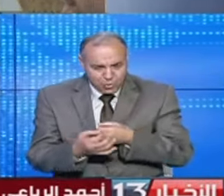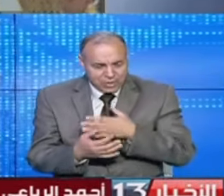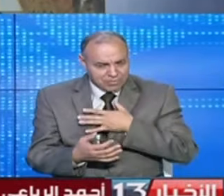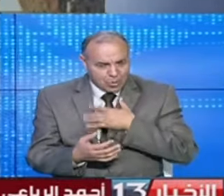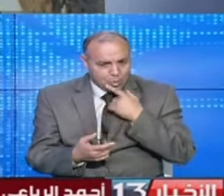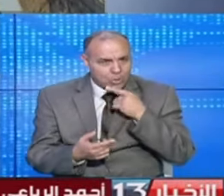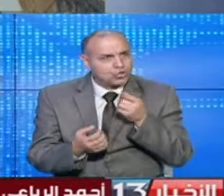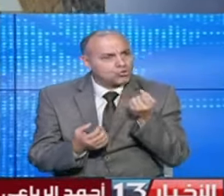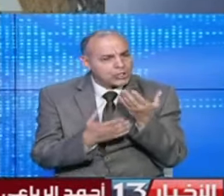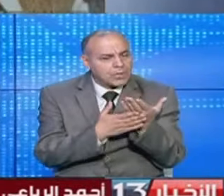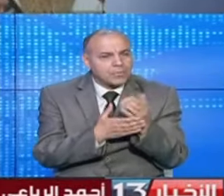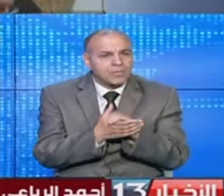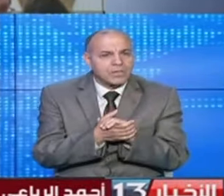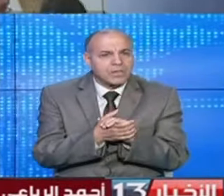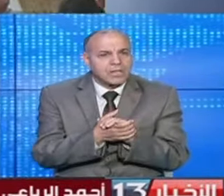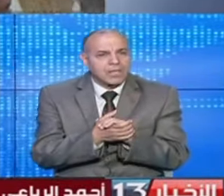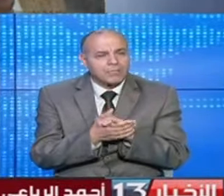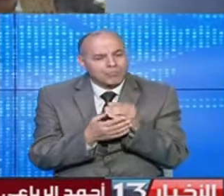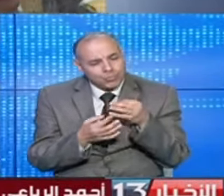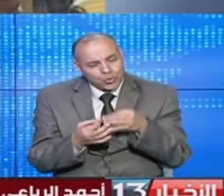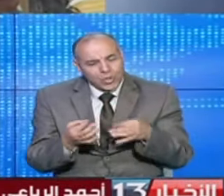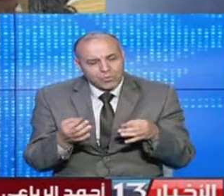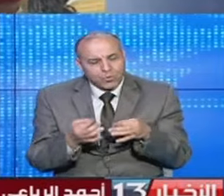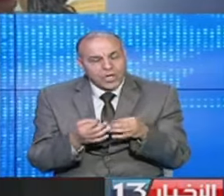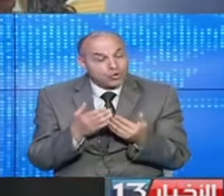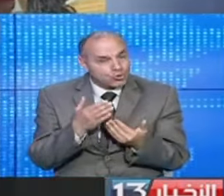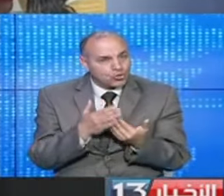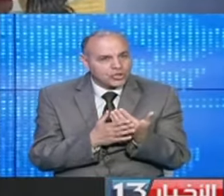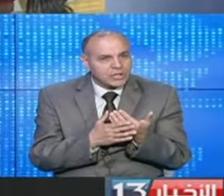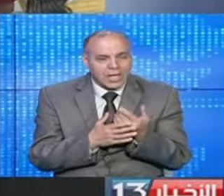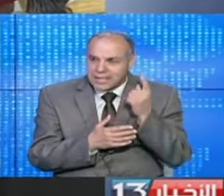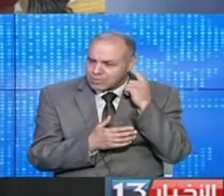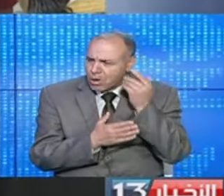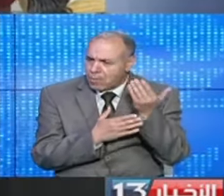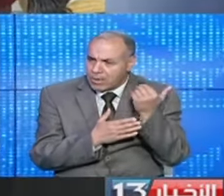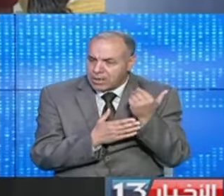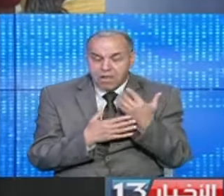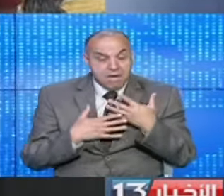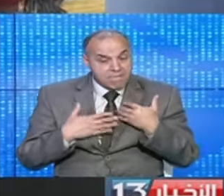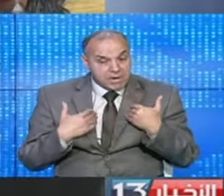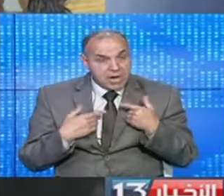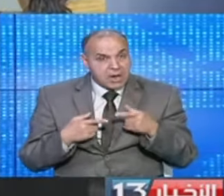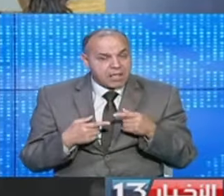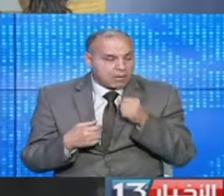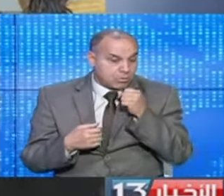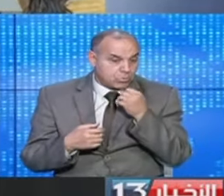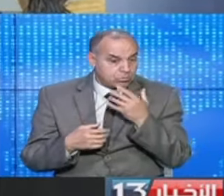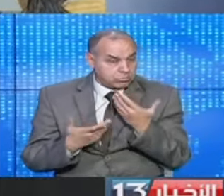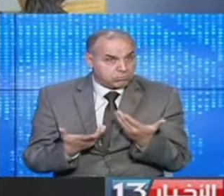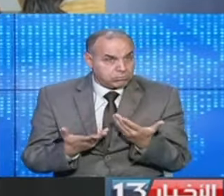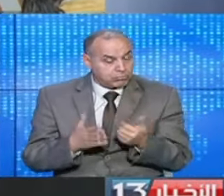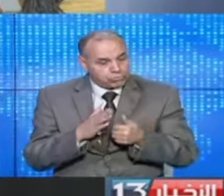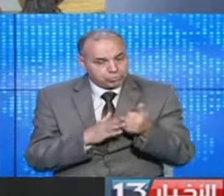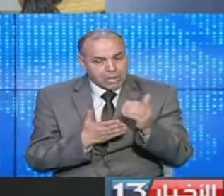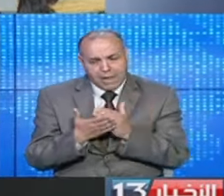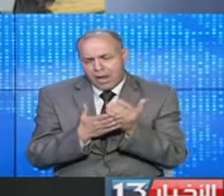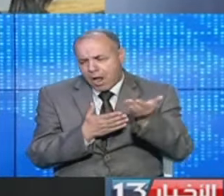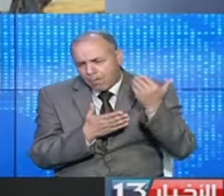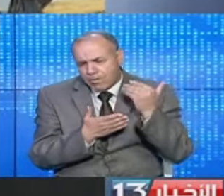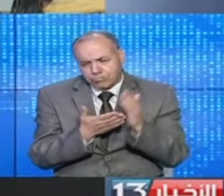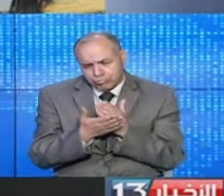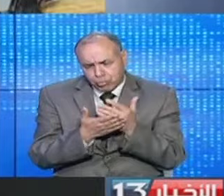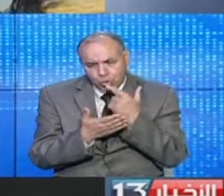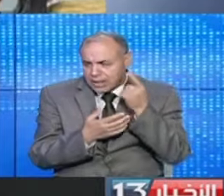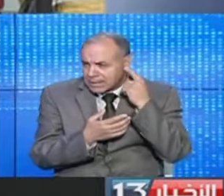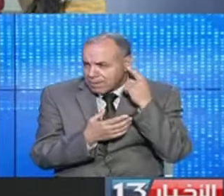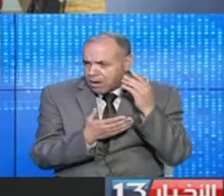جديد في سلو، حاجة جديدة معناها على المستنسين نسمعوه. فرحان برشا بالأغنية ذي اللي أنا كنت ديجا حضرتها من قبل، معناها من